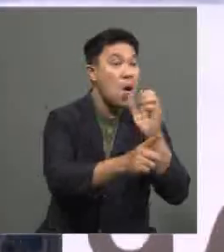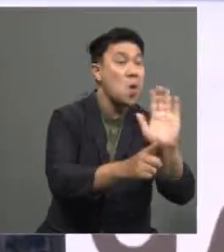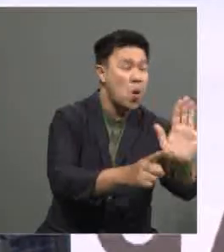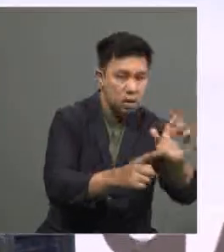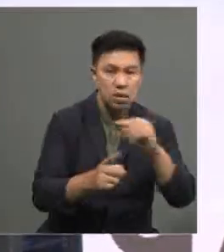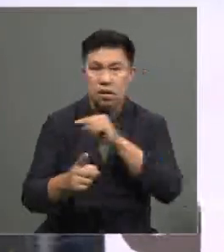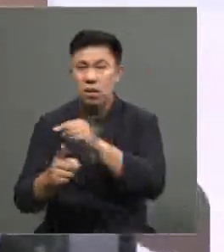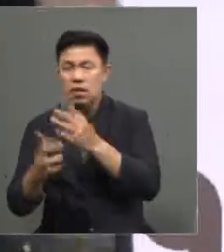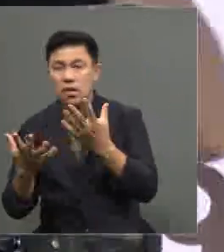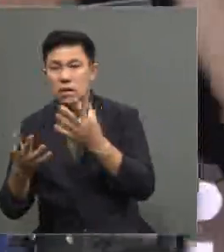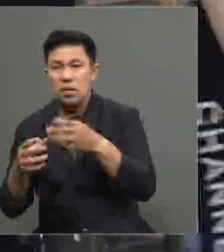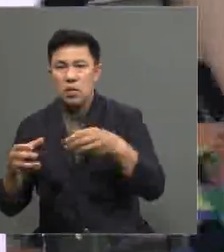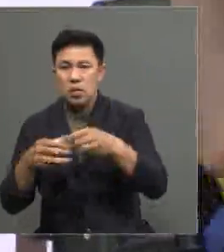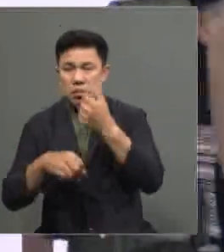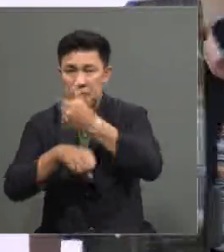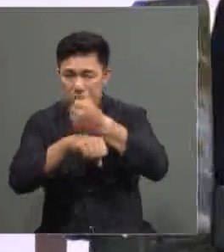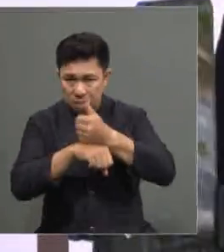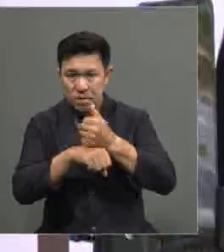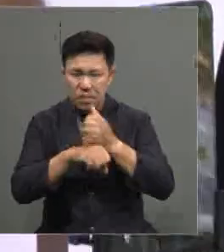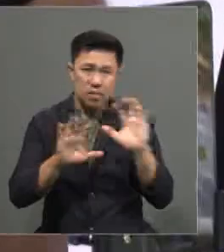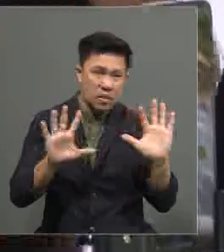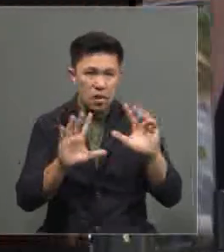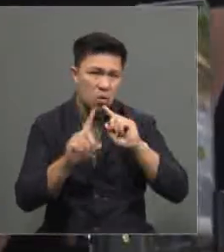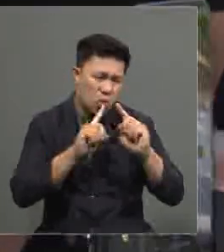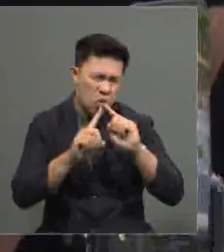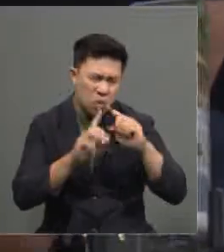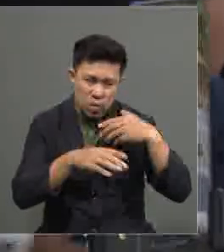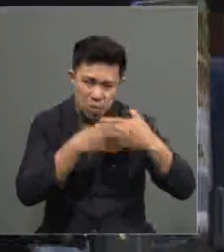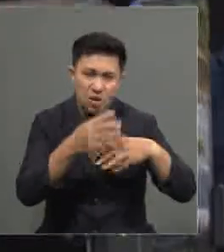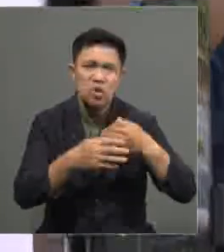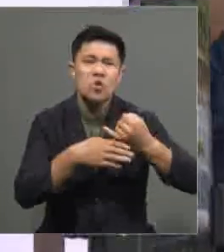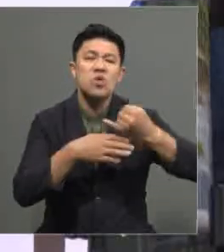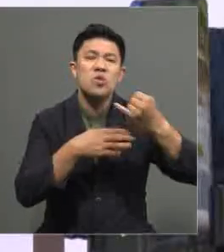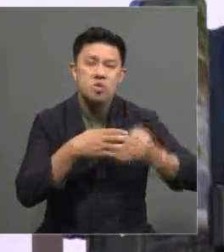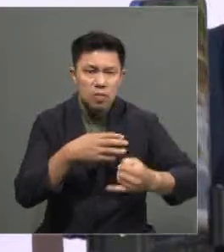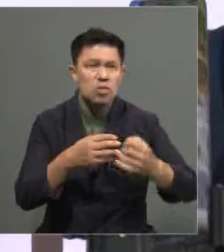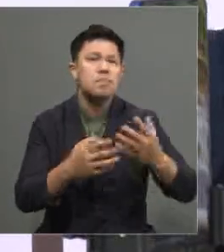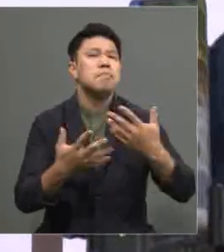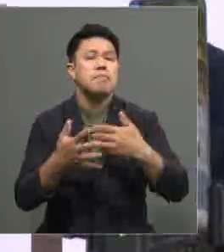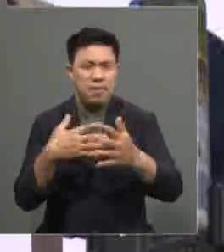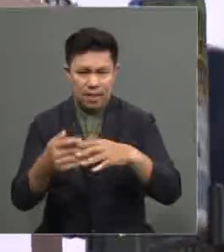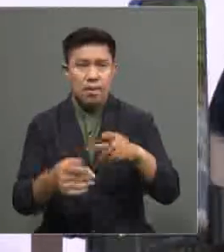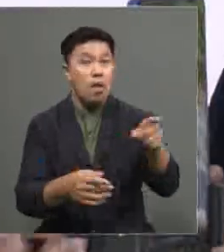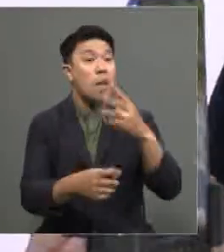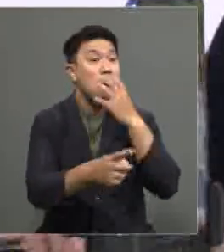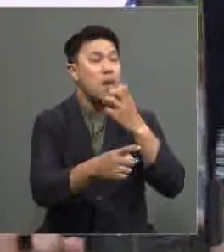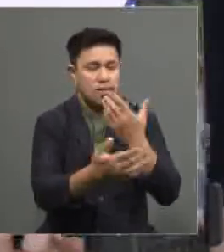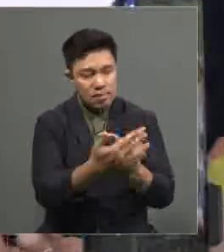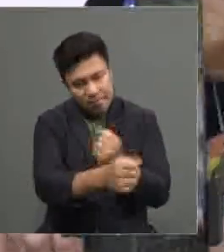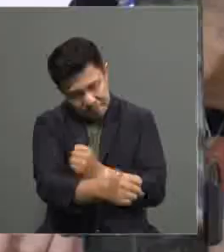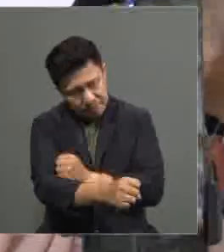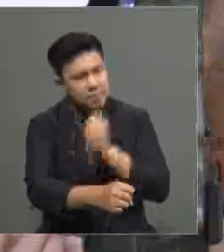นึ่งเป็นฝั่งของทางบอสเนี่ยและสุดท้ายก็จะสรุปจบให้สวยงามว่า คุณก็ไปจ่ายเงินเยียวยาผู้เสียหายให้ถูกต้องก็แล้ว